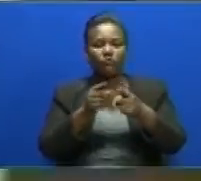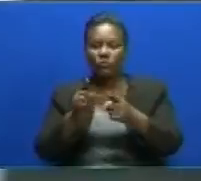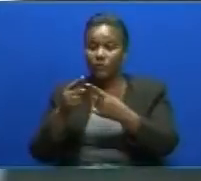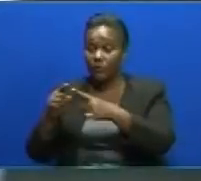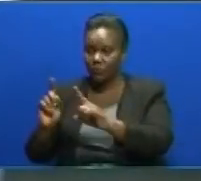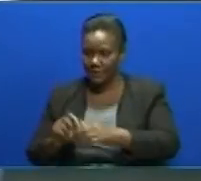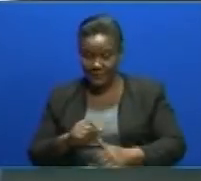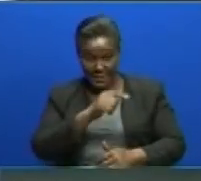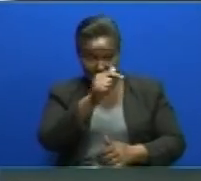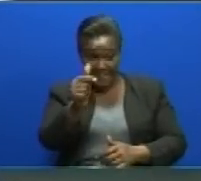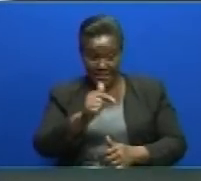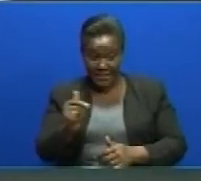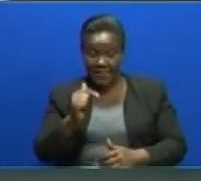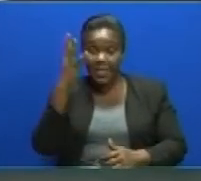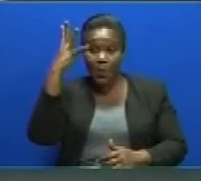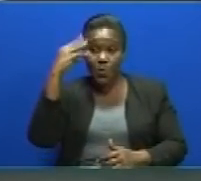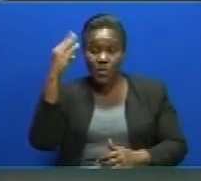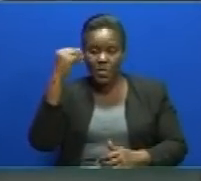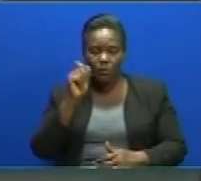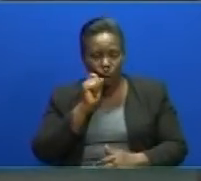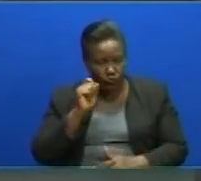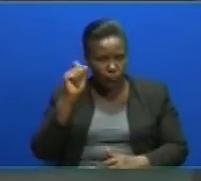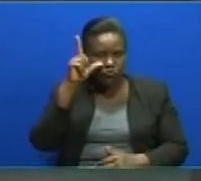Tanzania ugonjwa huu uligundulika mwaka